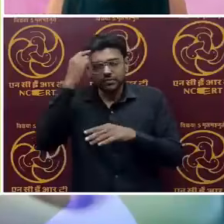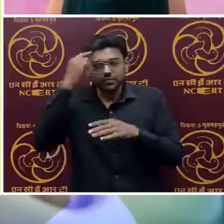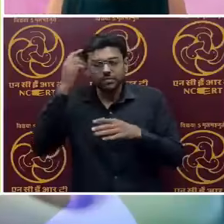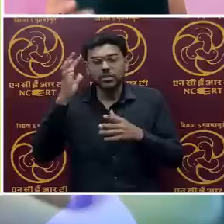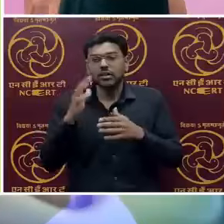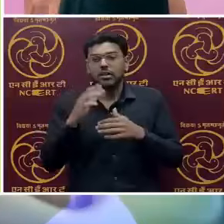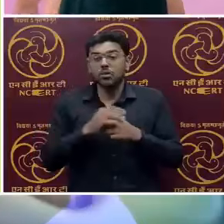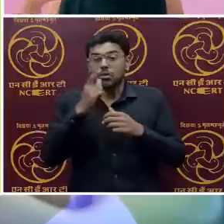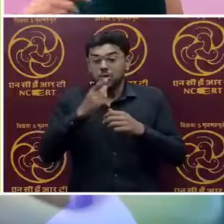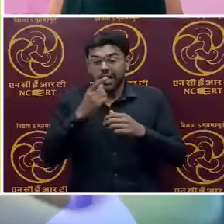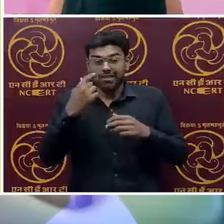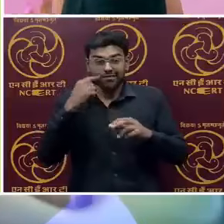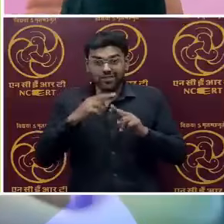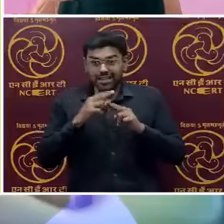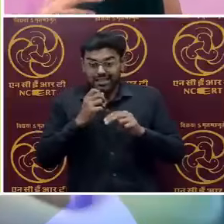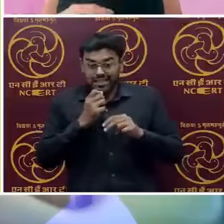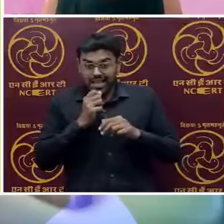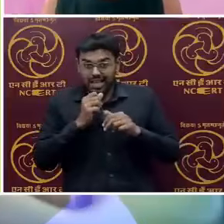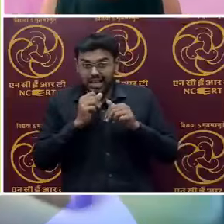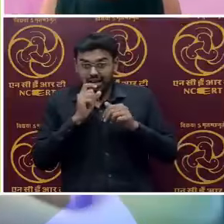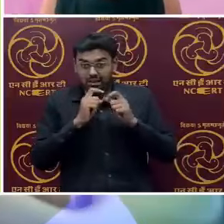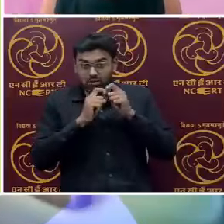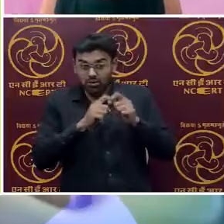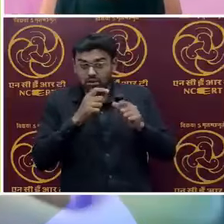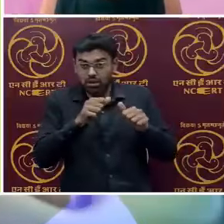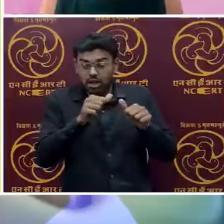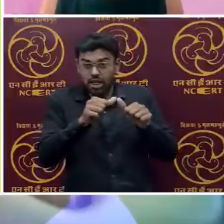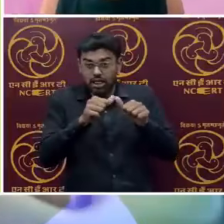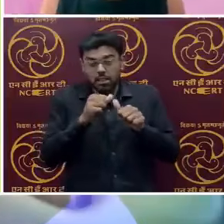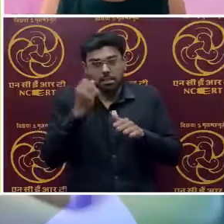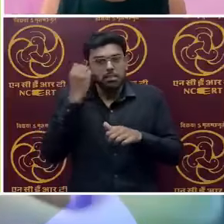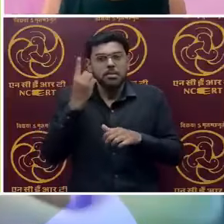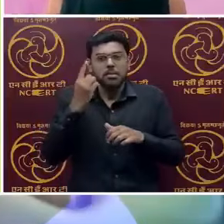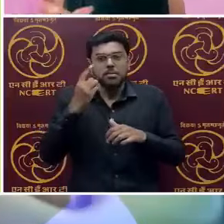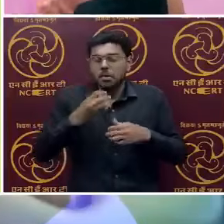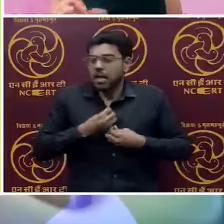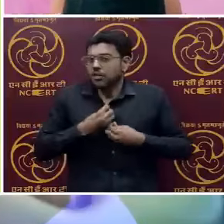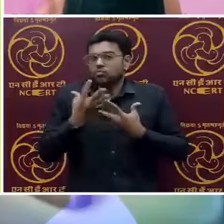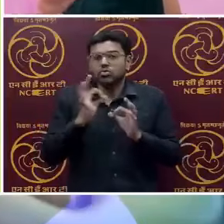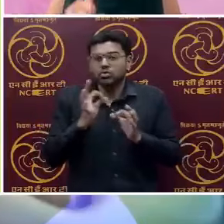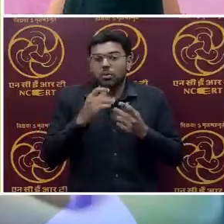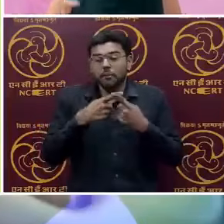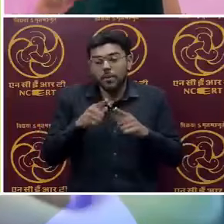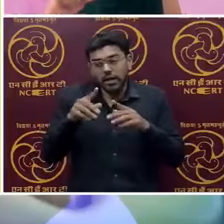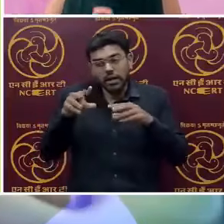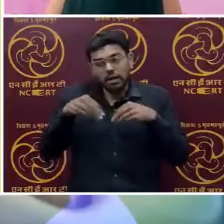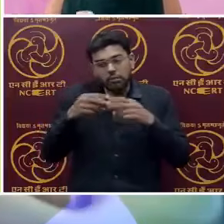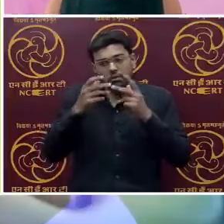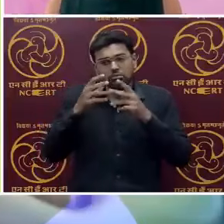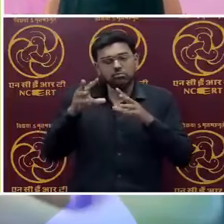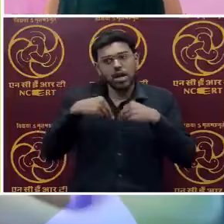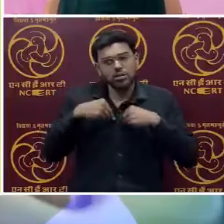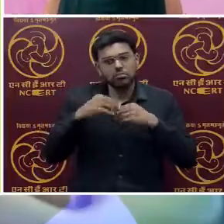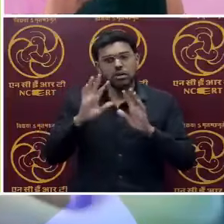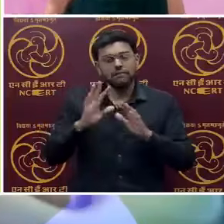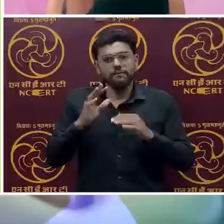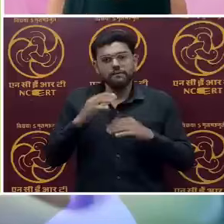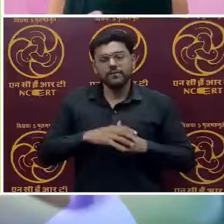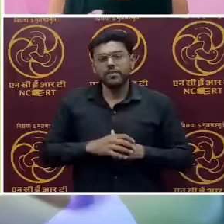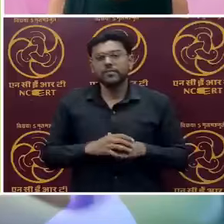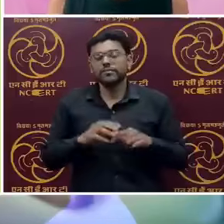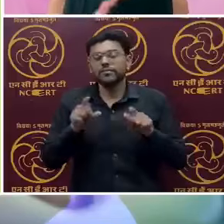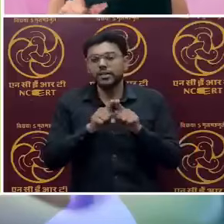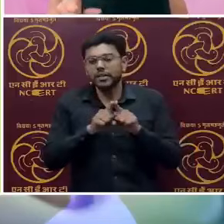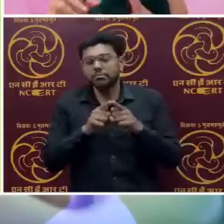उसका receptive understanding is pretty good. They may not be expressing, but their receptive understanding is good. But